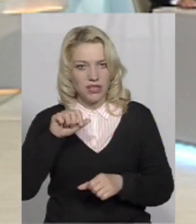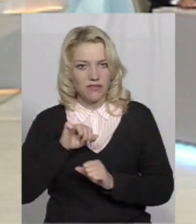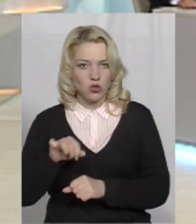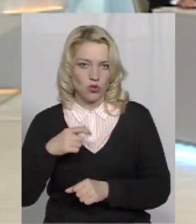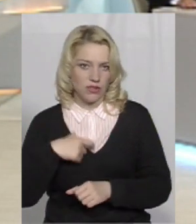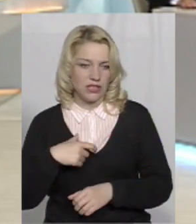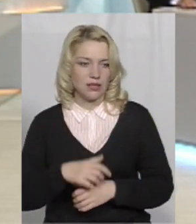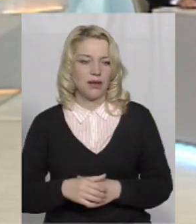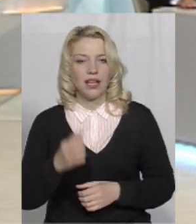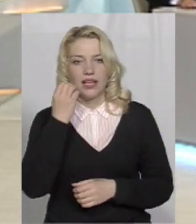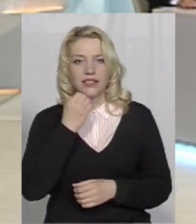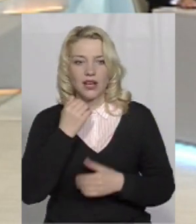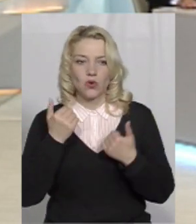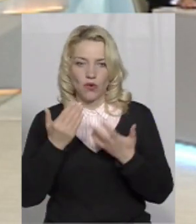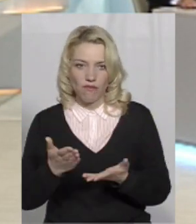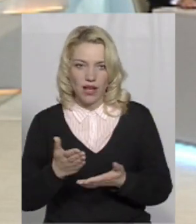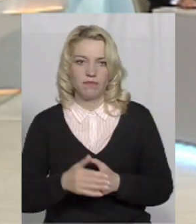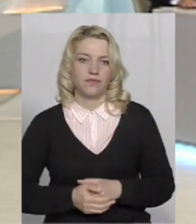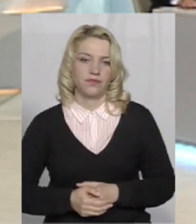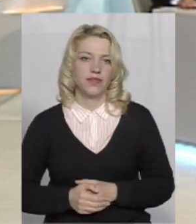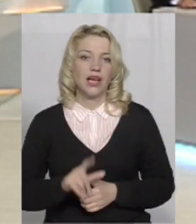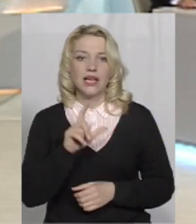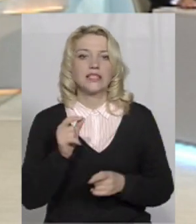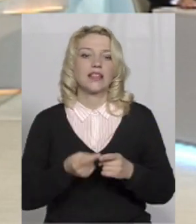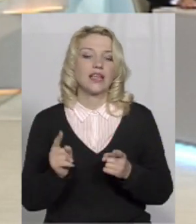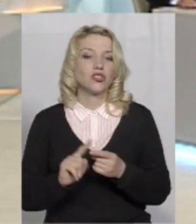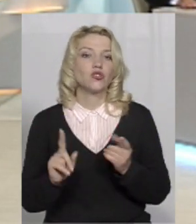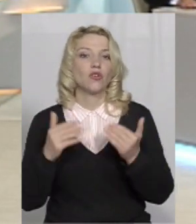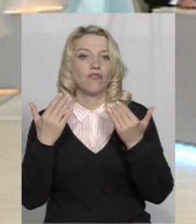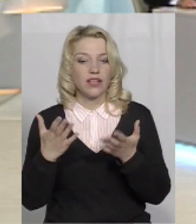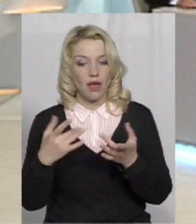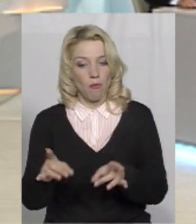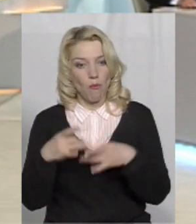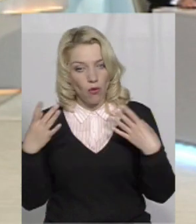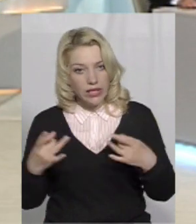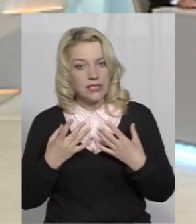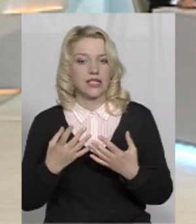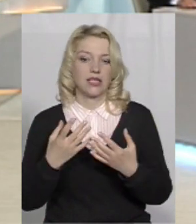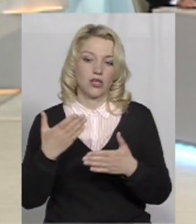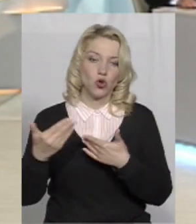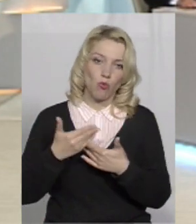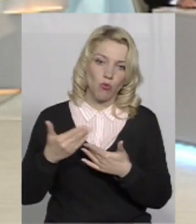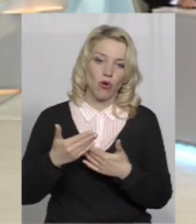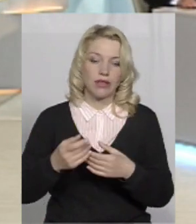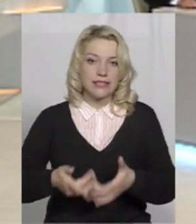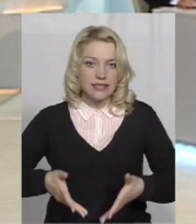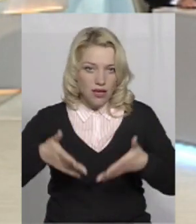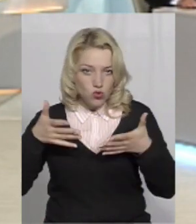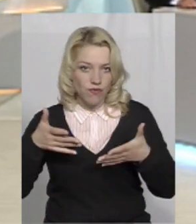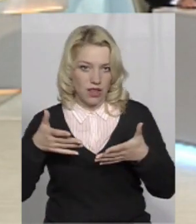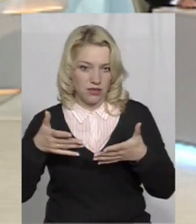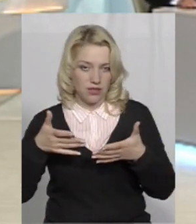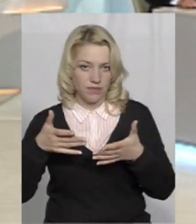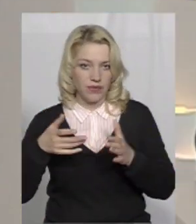Так. Дякую вам за те, що ви нам пояснили, допомогли з'ясувати,